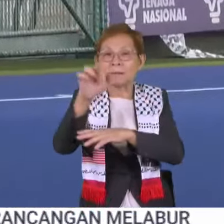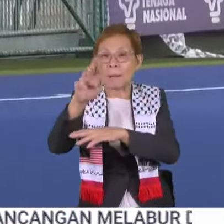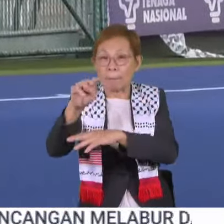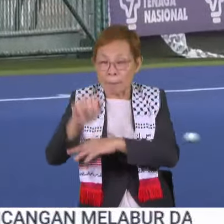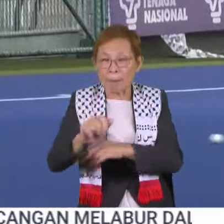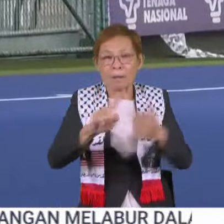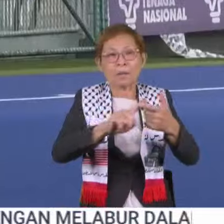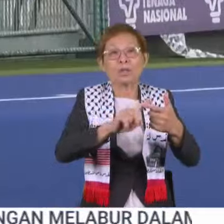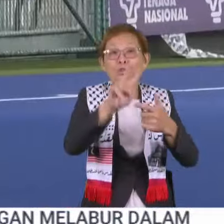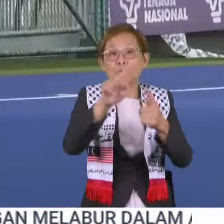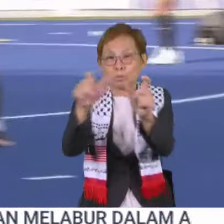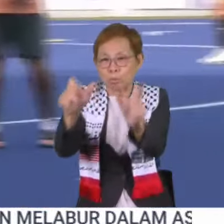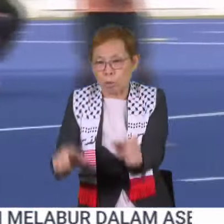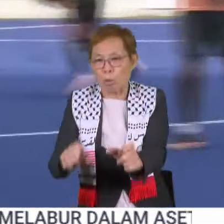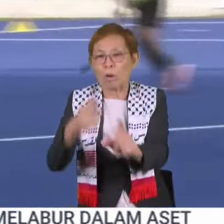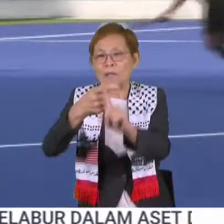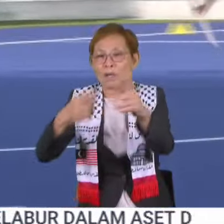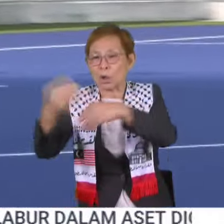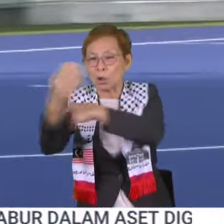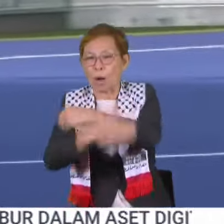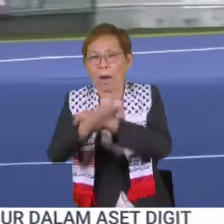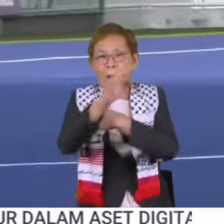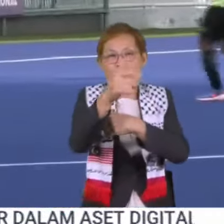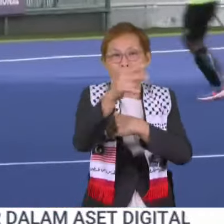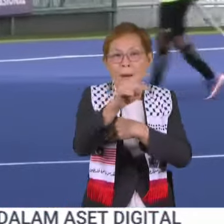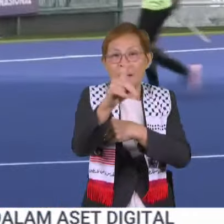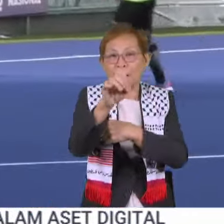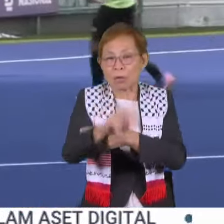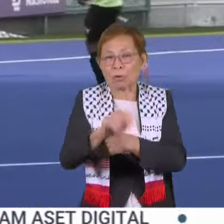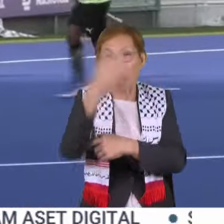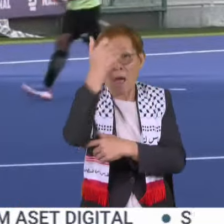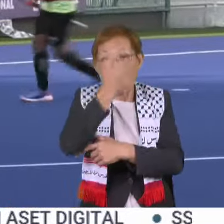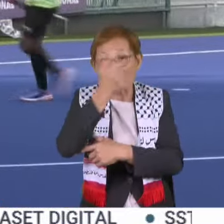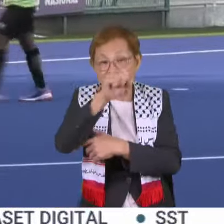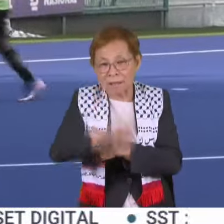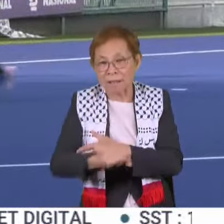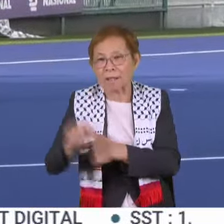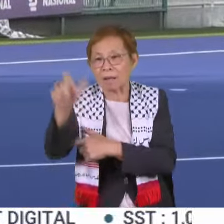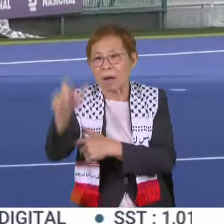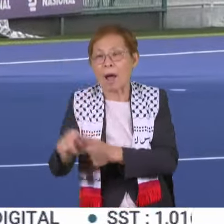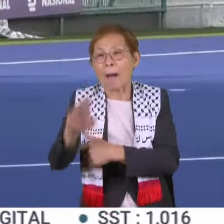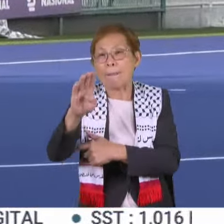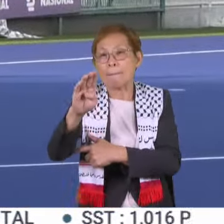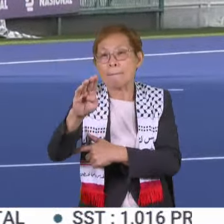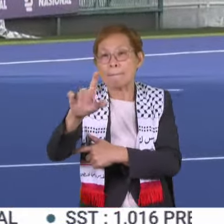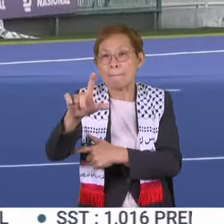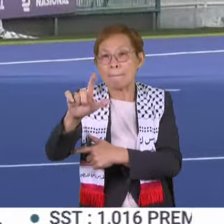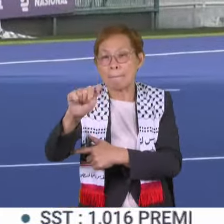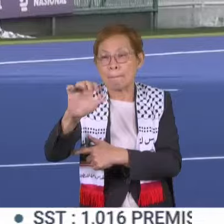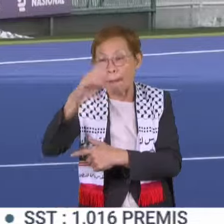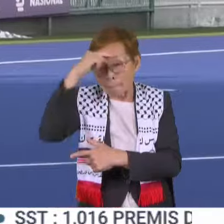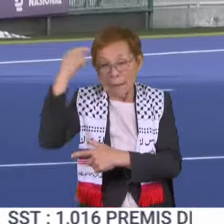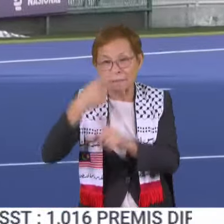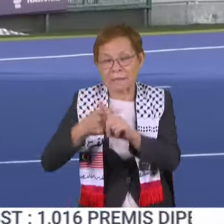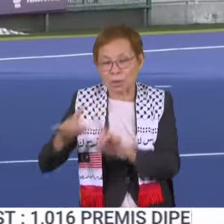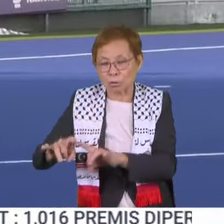Abdullah serta dua calon dari luar negara Brandon caralon dari Afrika Selatan dan Glen Tana dari